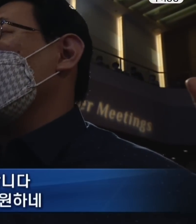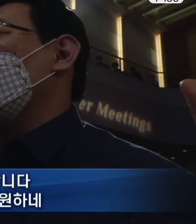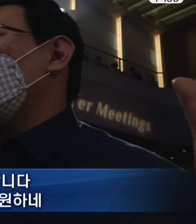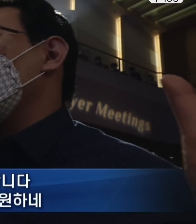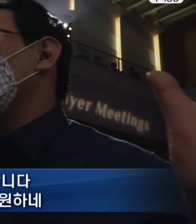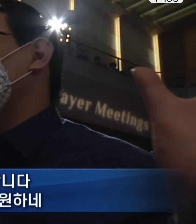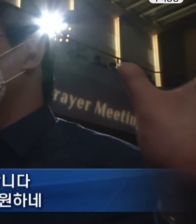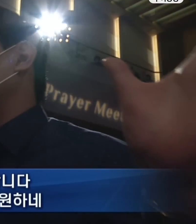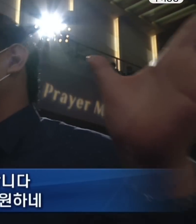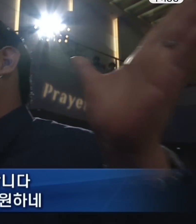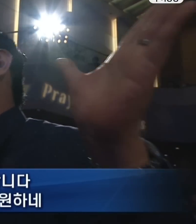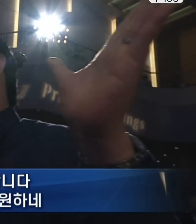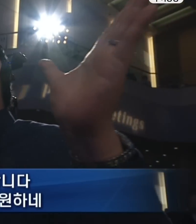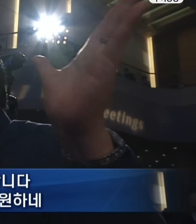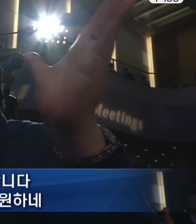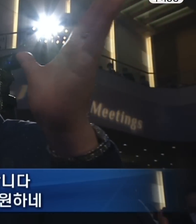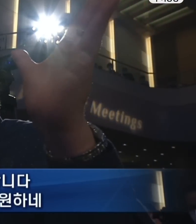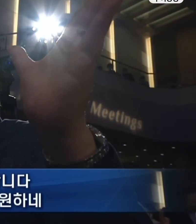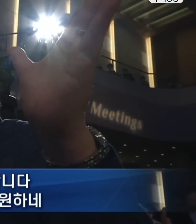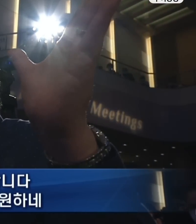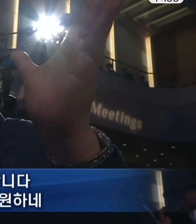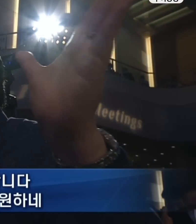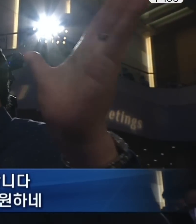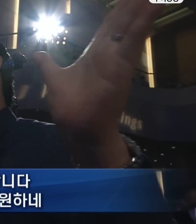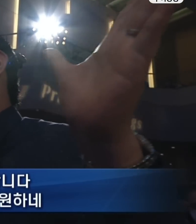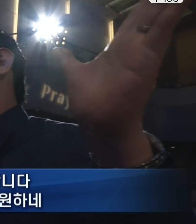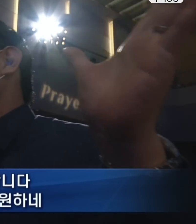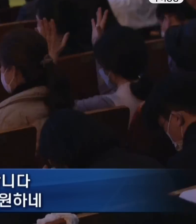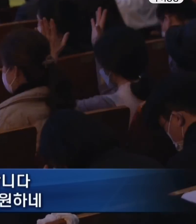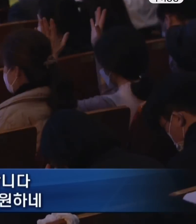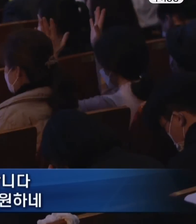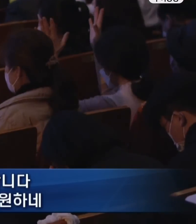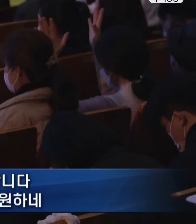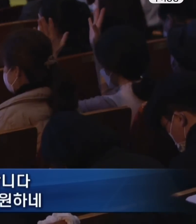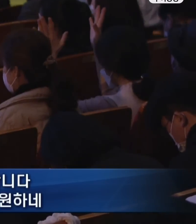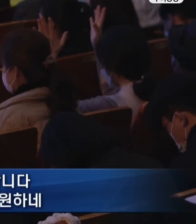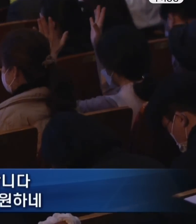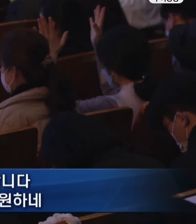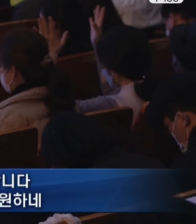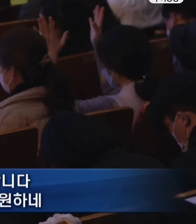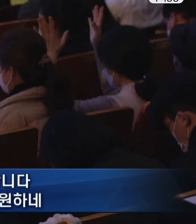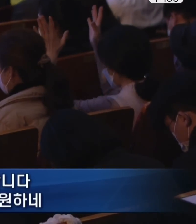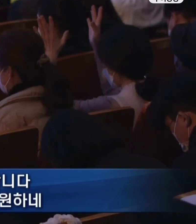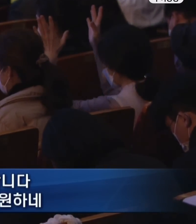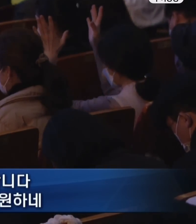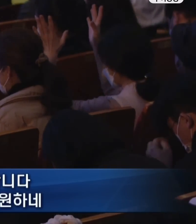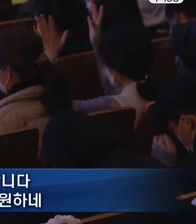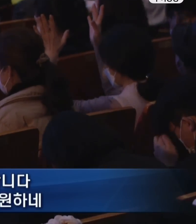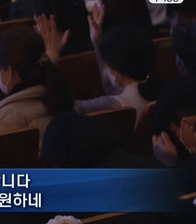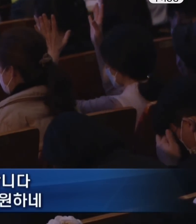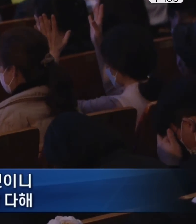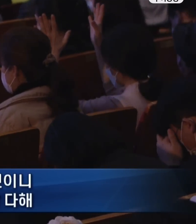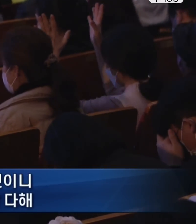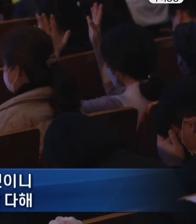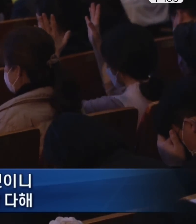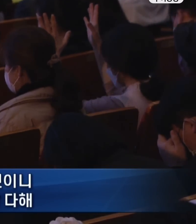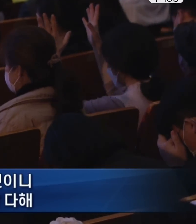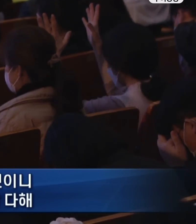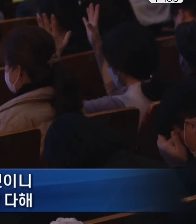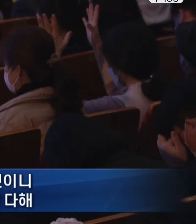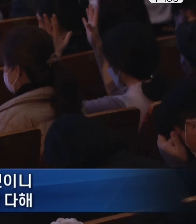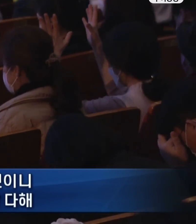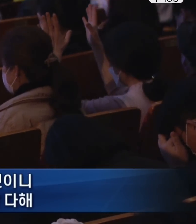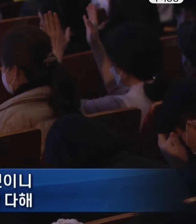끝날에 하나님이여 하나님이 내 영혼을 부르시는 그 인생의 마지막 날에 하나님 찬양하는